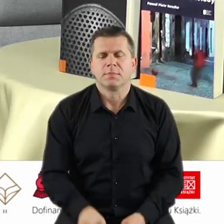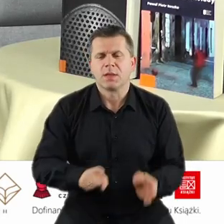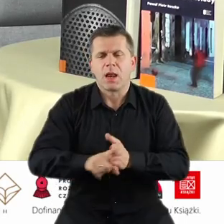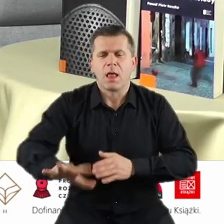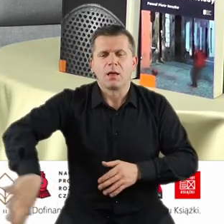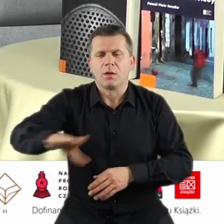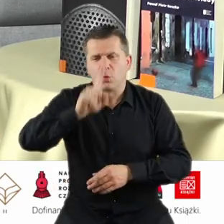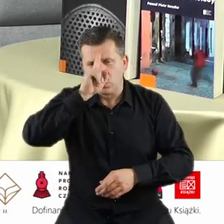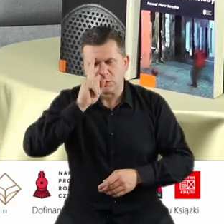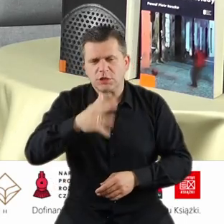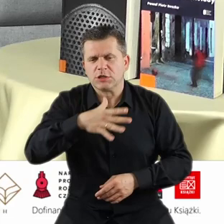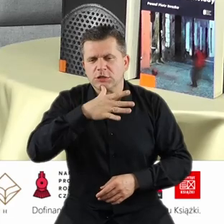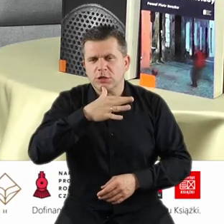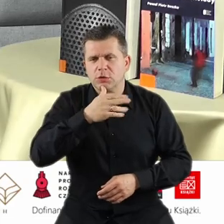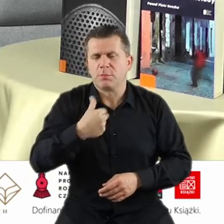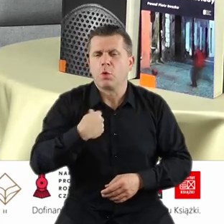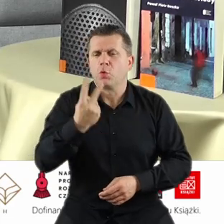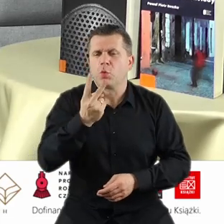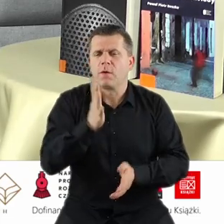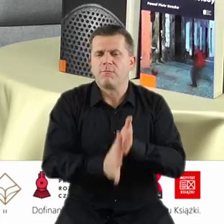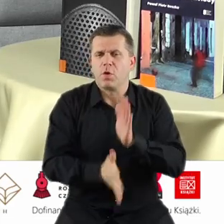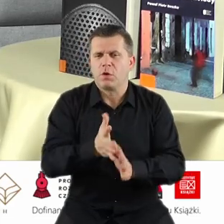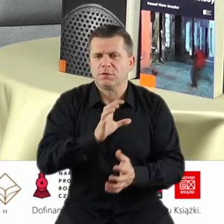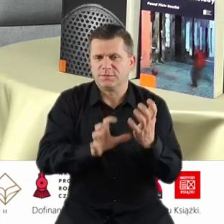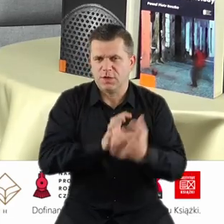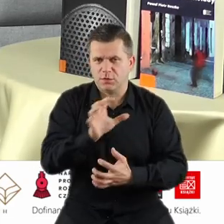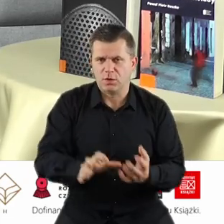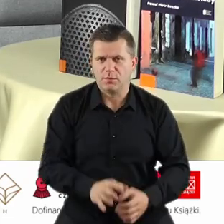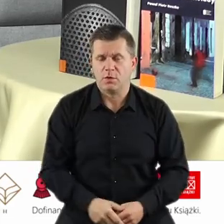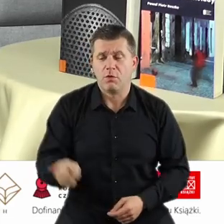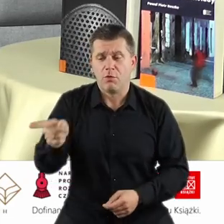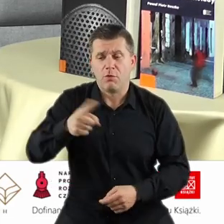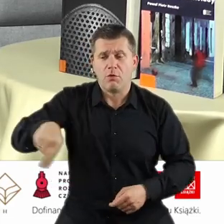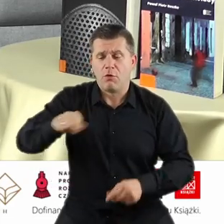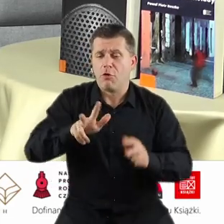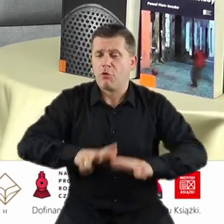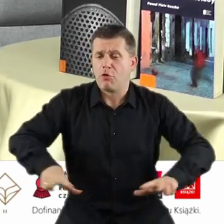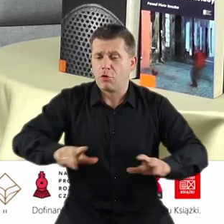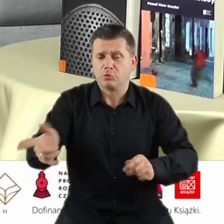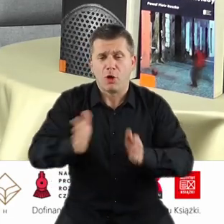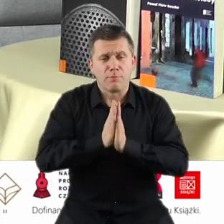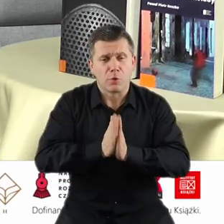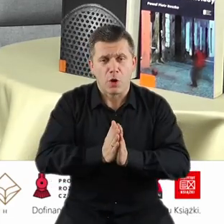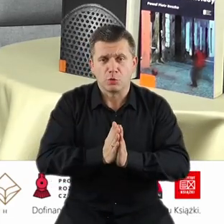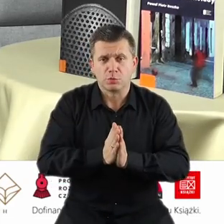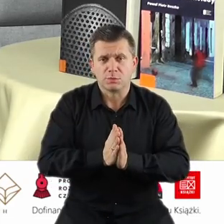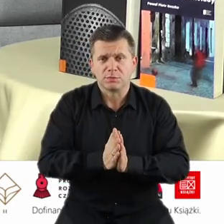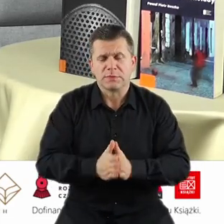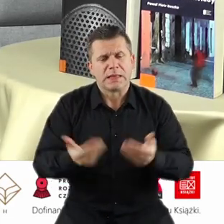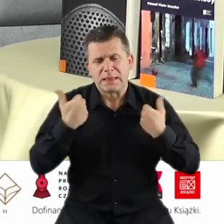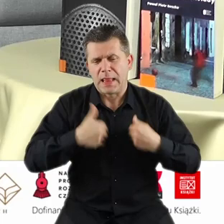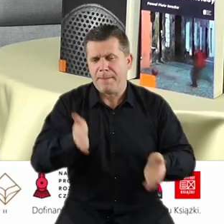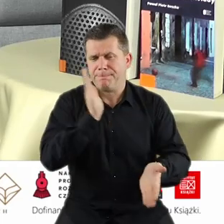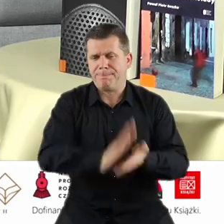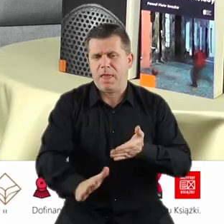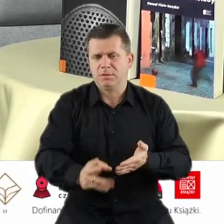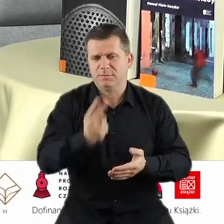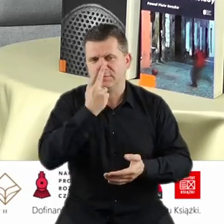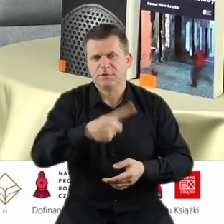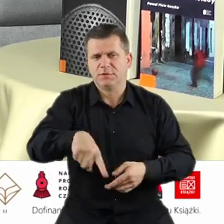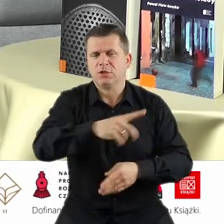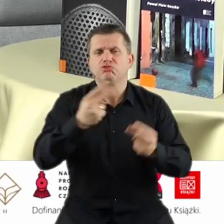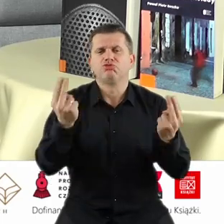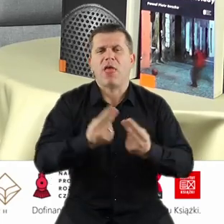społeczności żydowskiej podczas II wojny światowej za ratowanie Żydów. I te rodziny poprosiły, żeby nie było obecnych dziennikarzy na